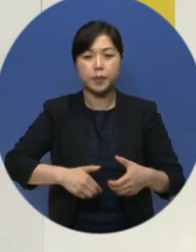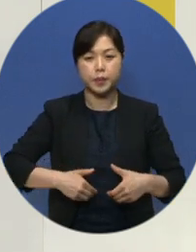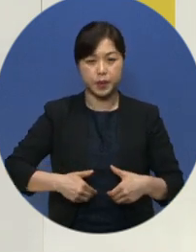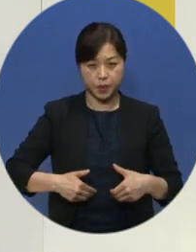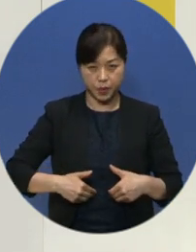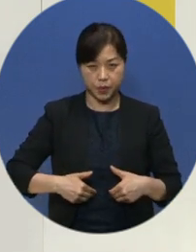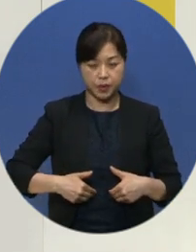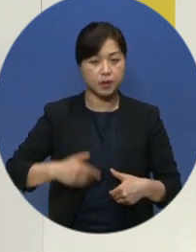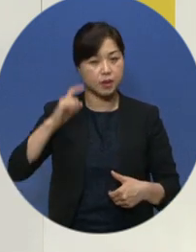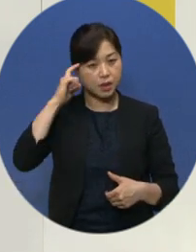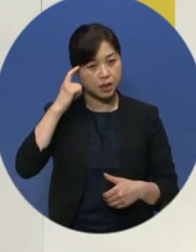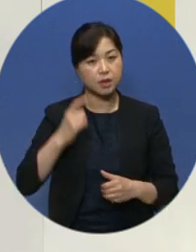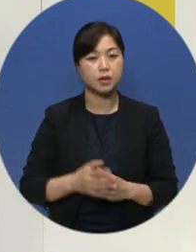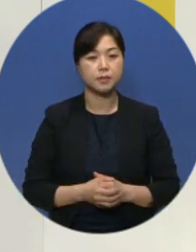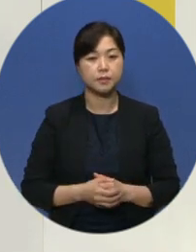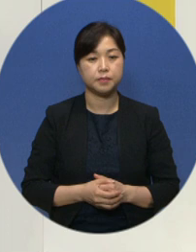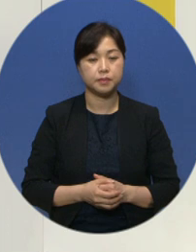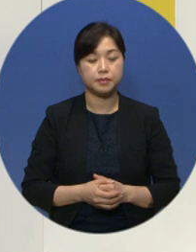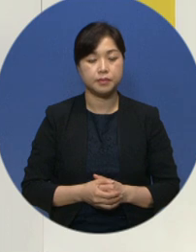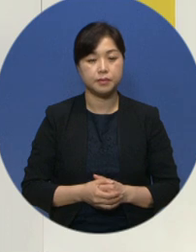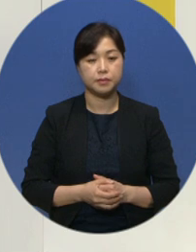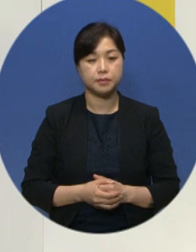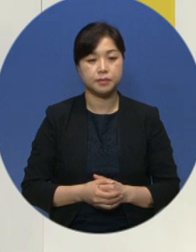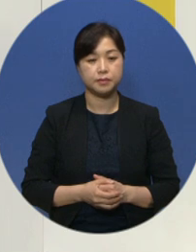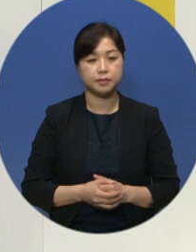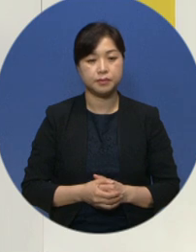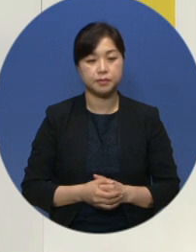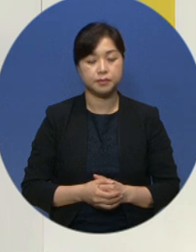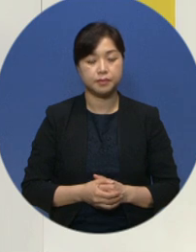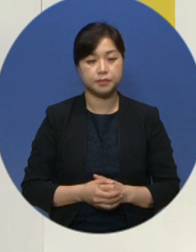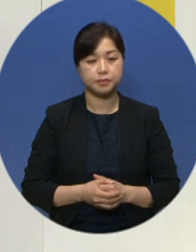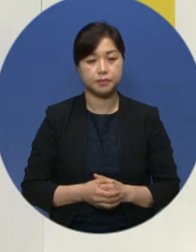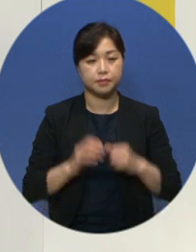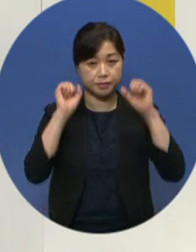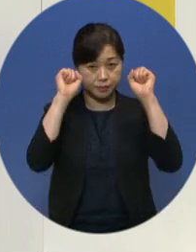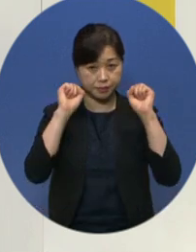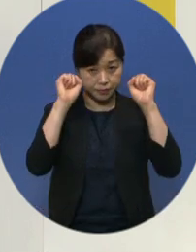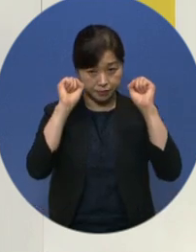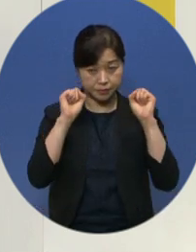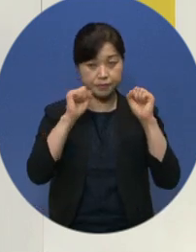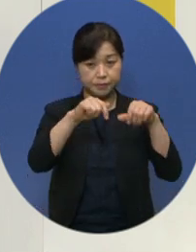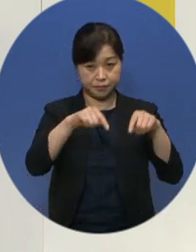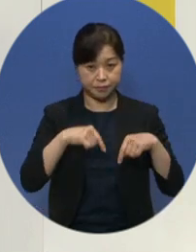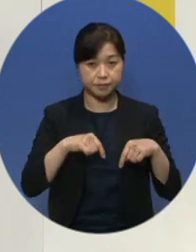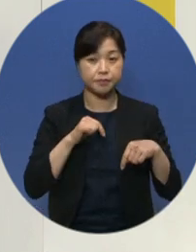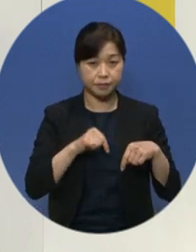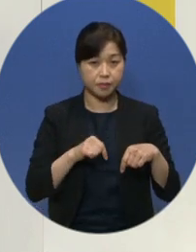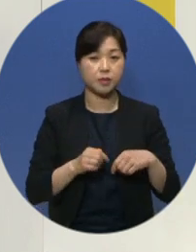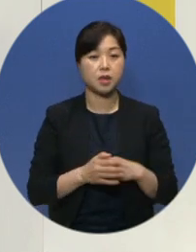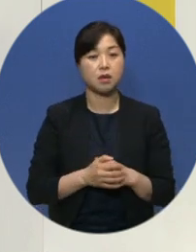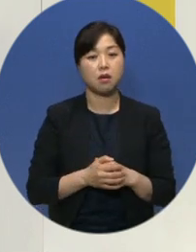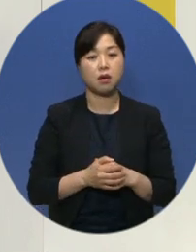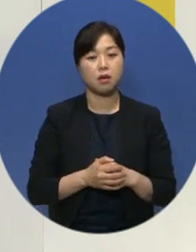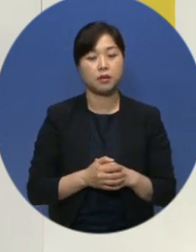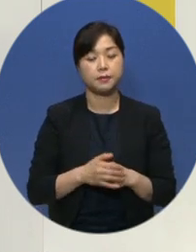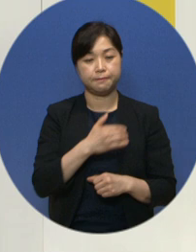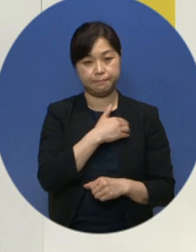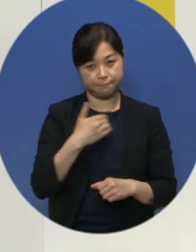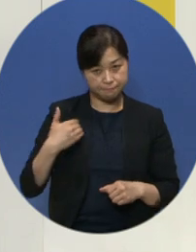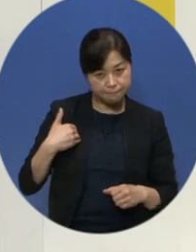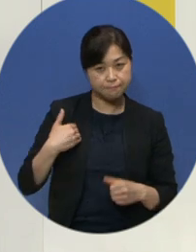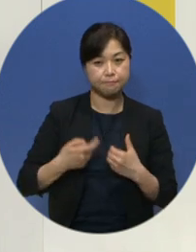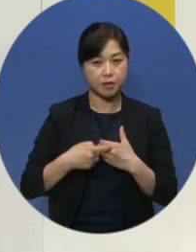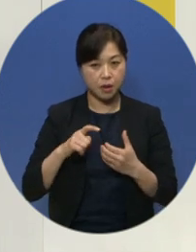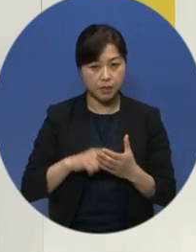생각이 듭니다 그래서 그렇죠 이 스포츠를 통해서 어 이 자신감을 가지고 사회에